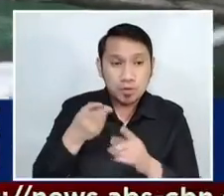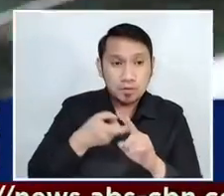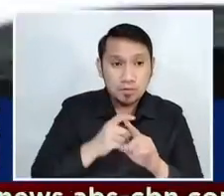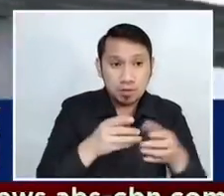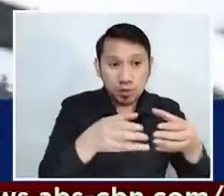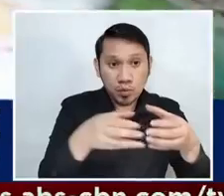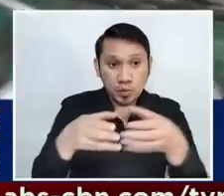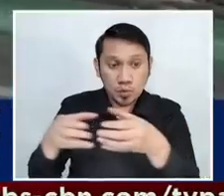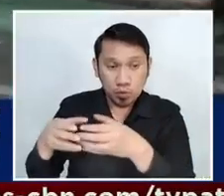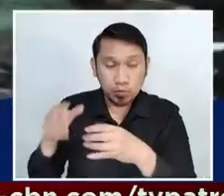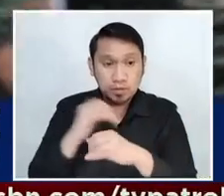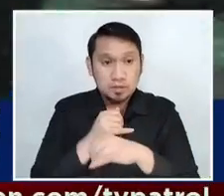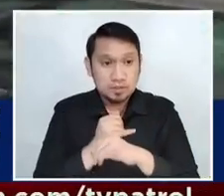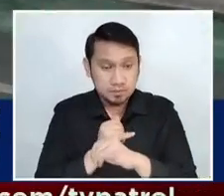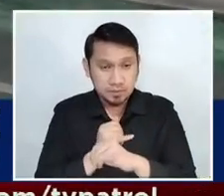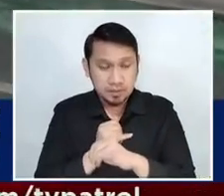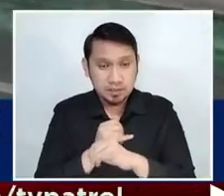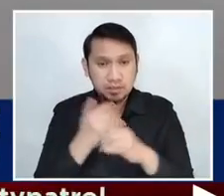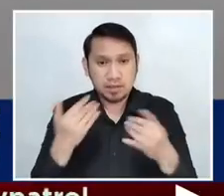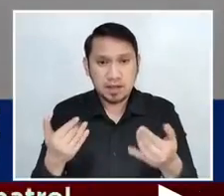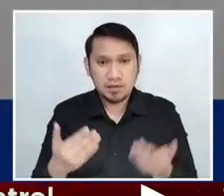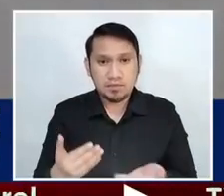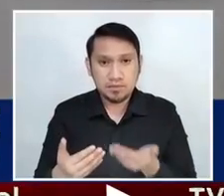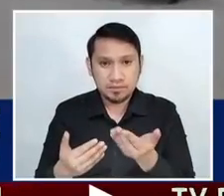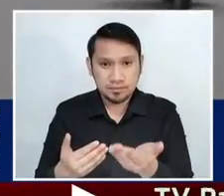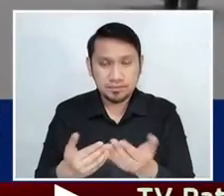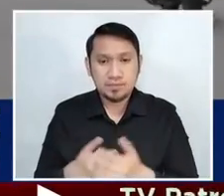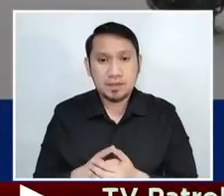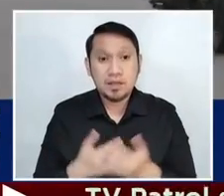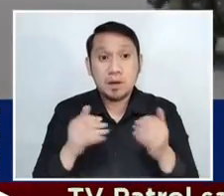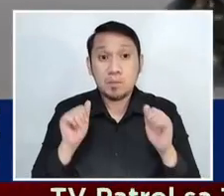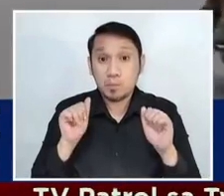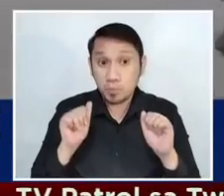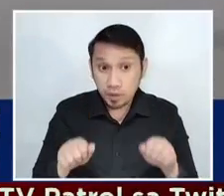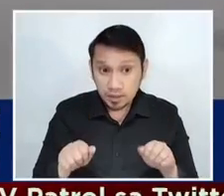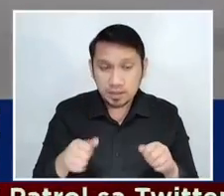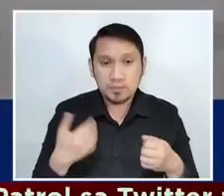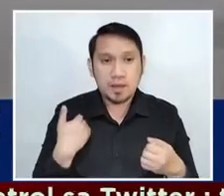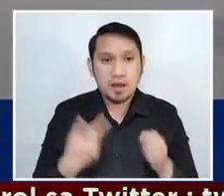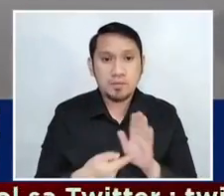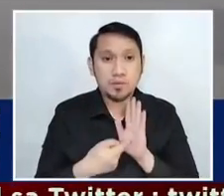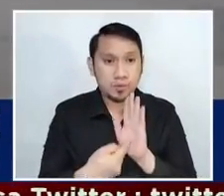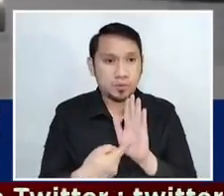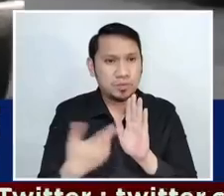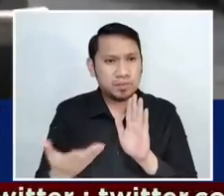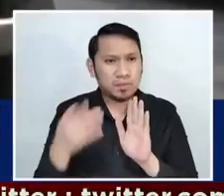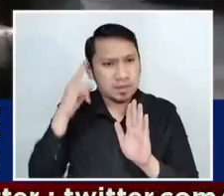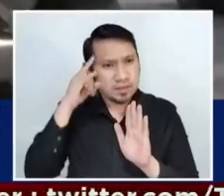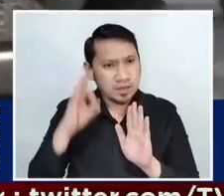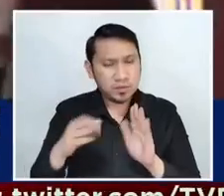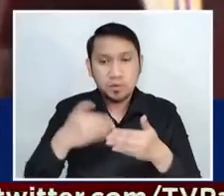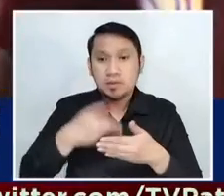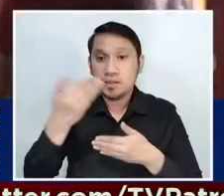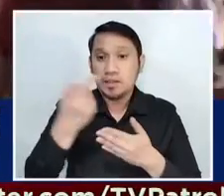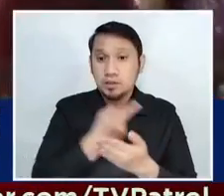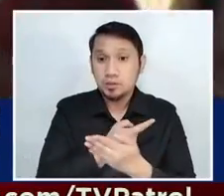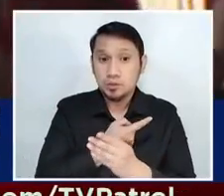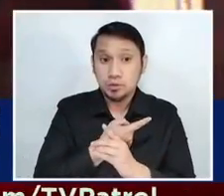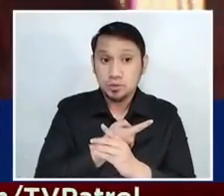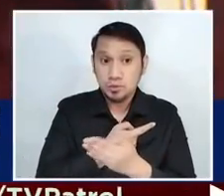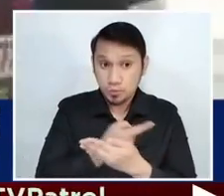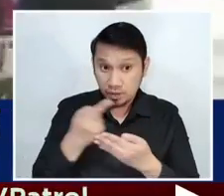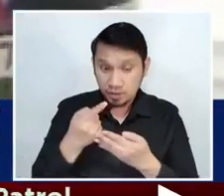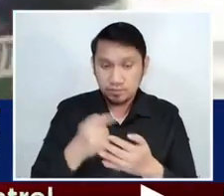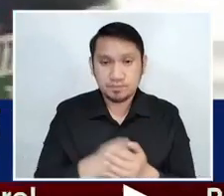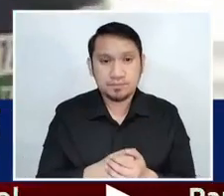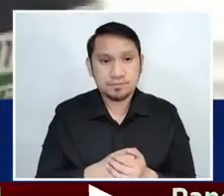jeepney operator at driver na naghain ng petisyon at posibleng makapaglabas na sila ng desisyon sa susunod na linggo. Bukod sa mga